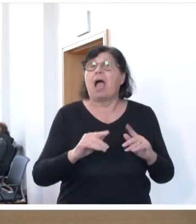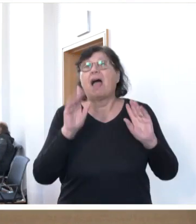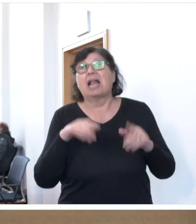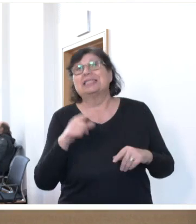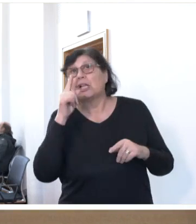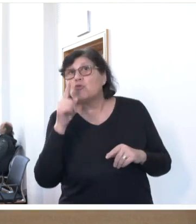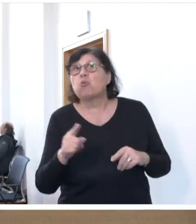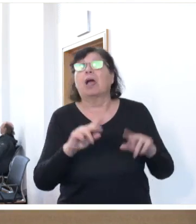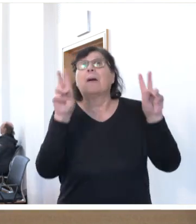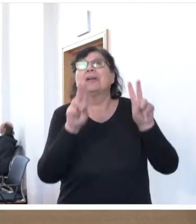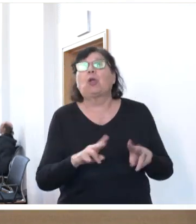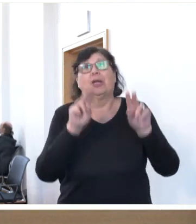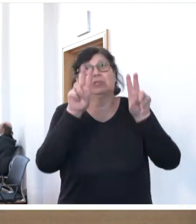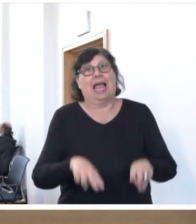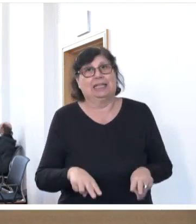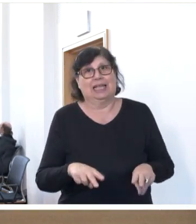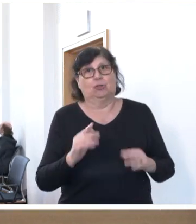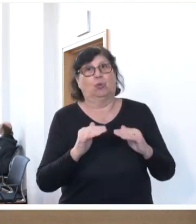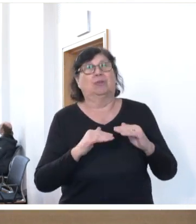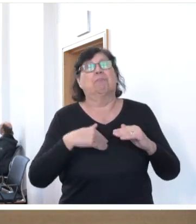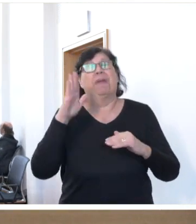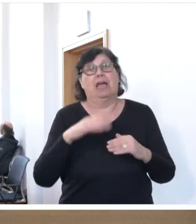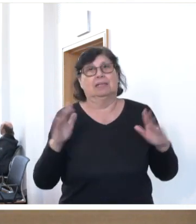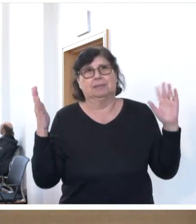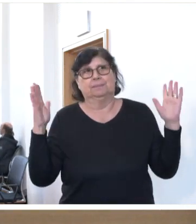bloße Betreuungseinrichtungen.